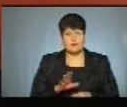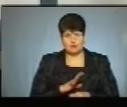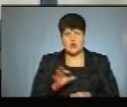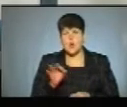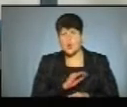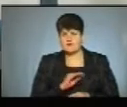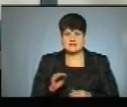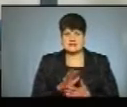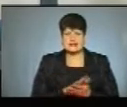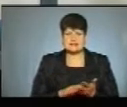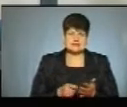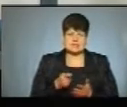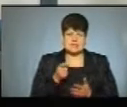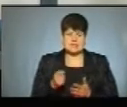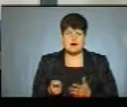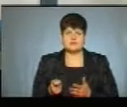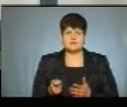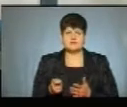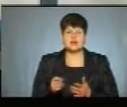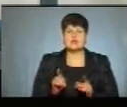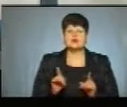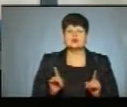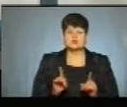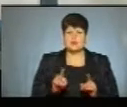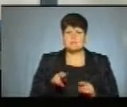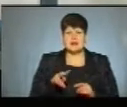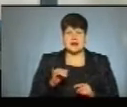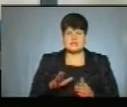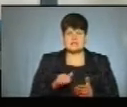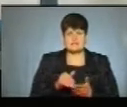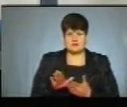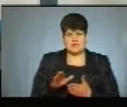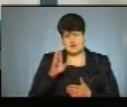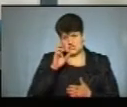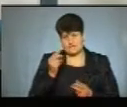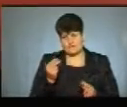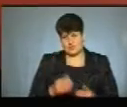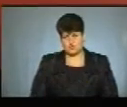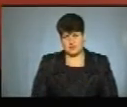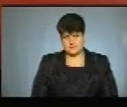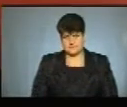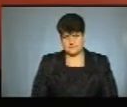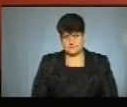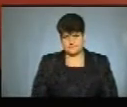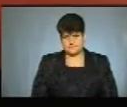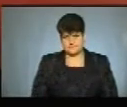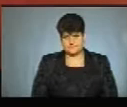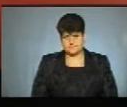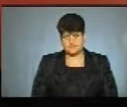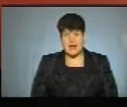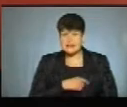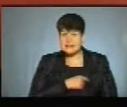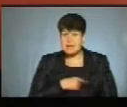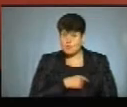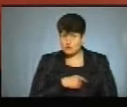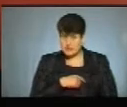заява проводу всеукраїнського Пласту з приводу того, що Пласт відмовляється від державного фінансування. А депутати